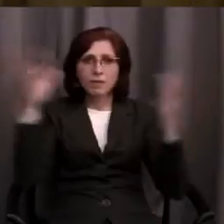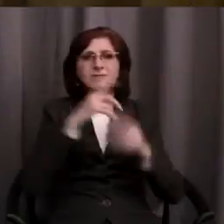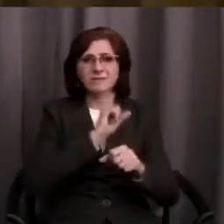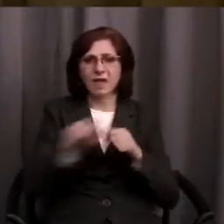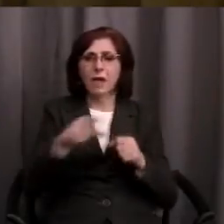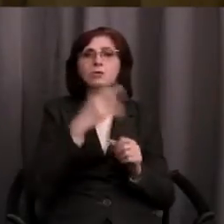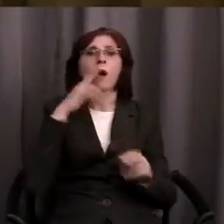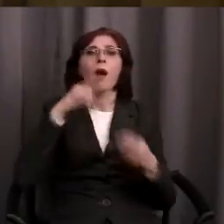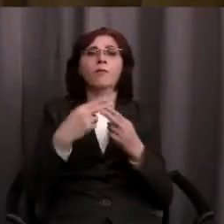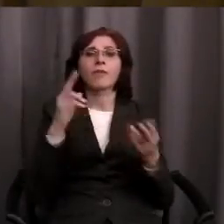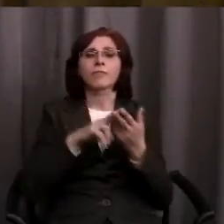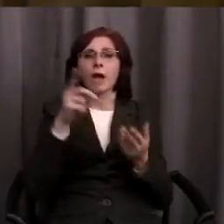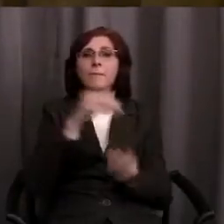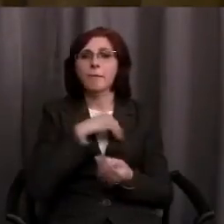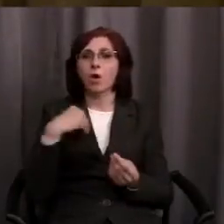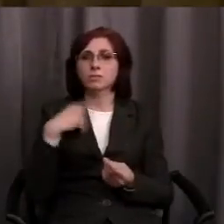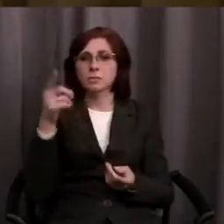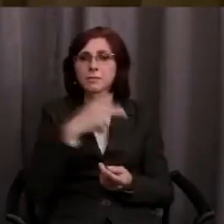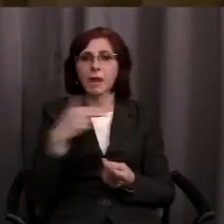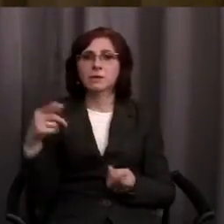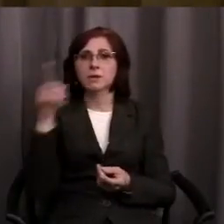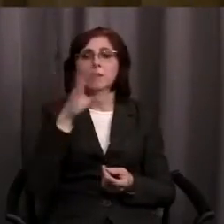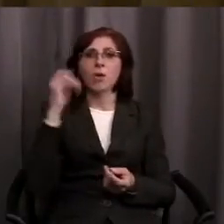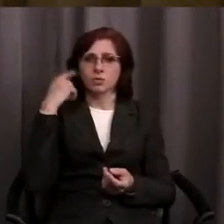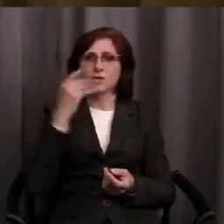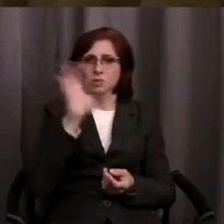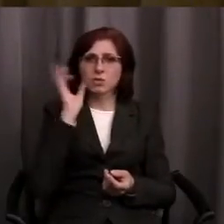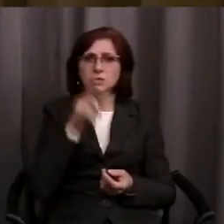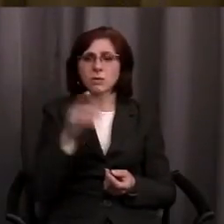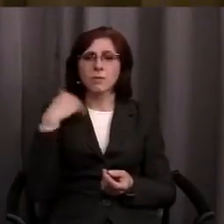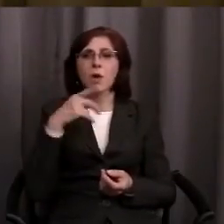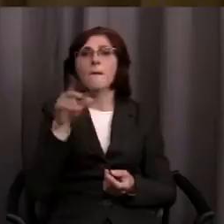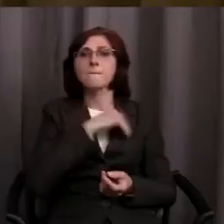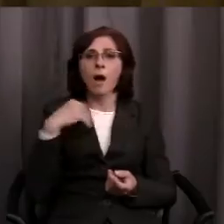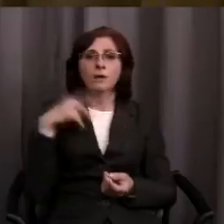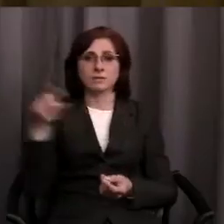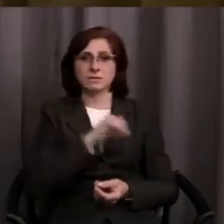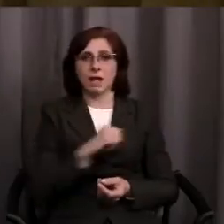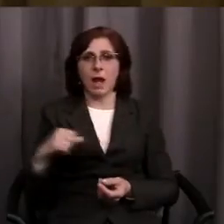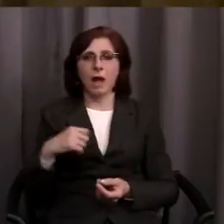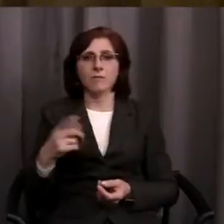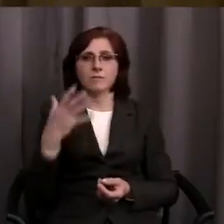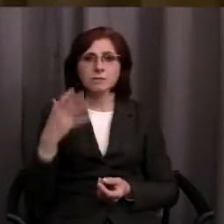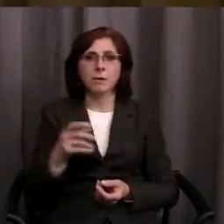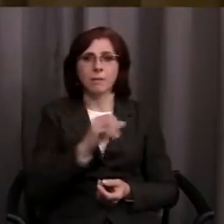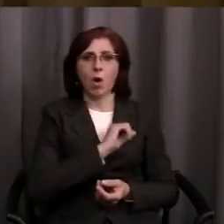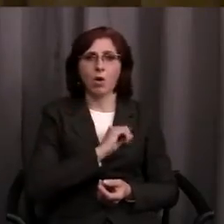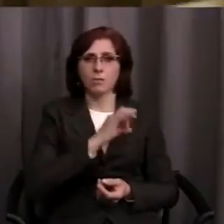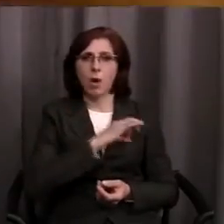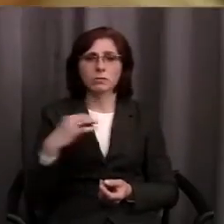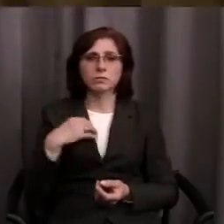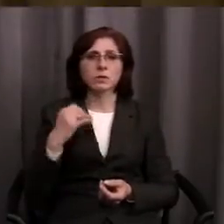przykład odpowiedzi na tą polską prezydencję, bo to odsłyszeliście już Państwo tutaj. To Polska sama, polscy